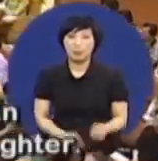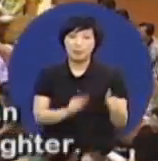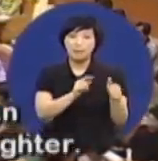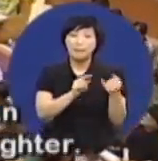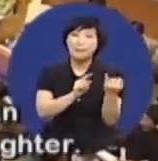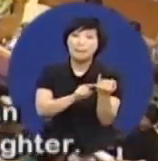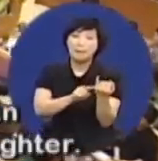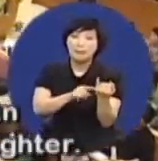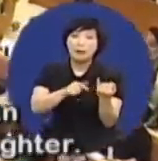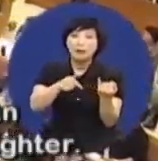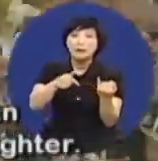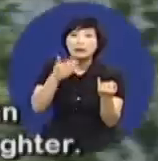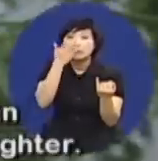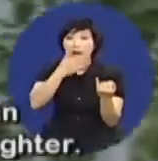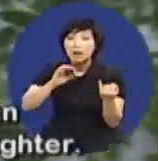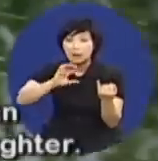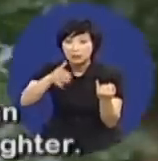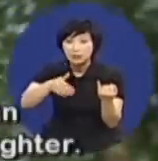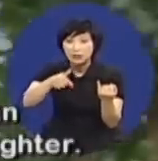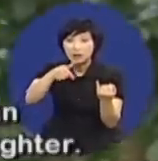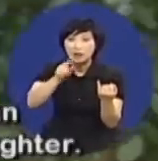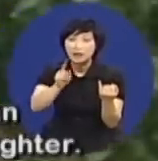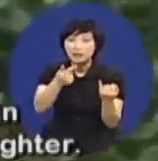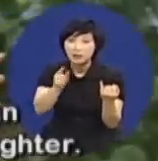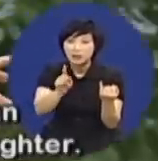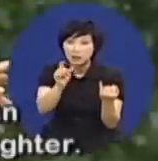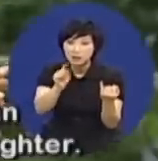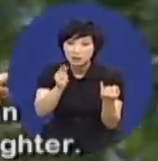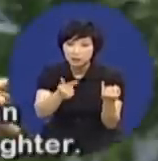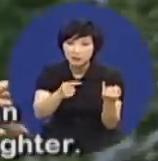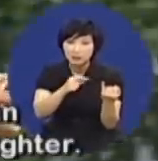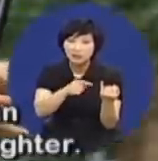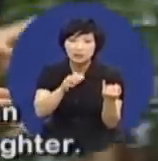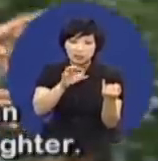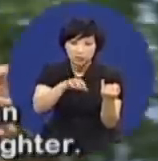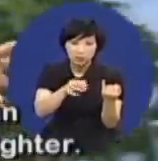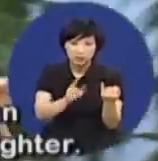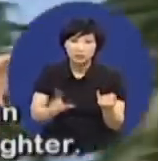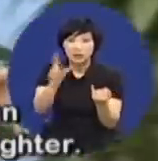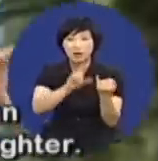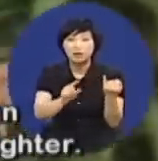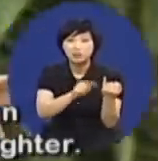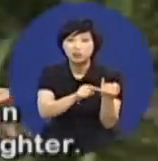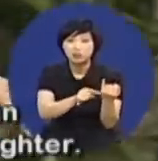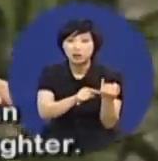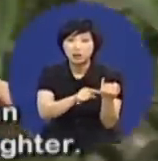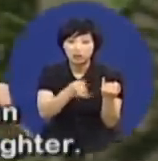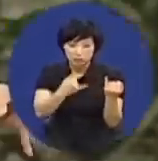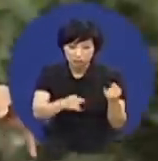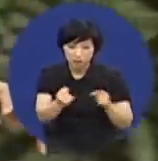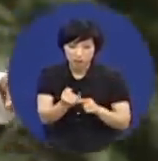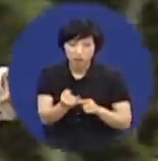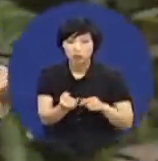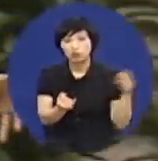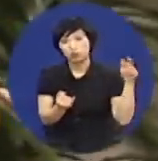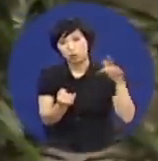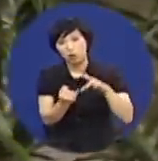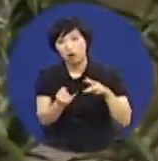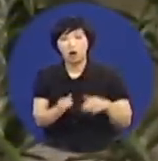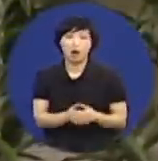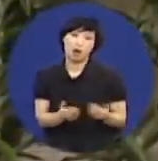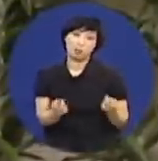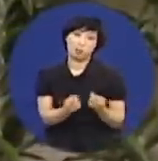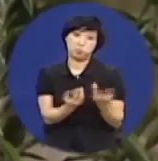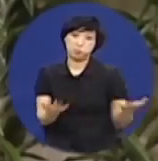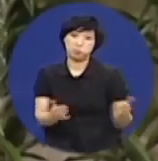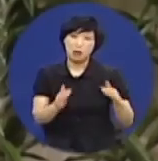スロフェニキアというカナン人の女が、自分の娘がひどく悪霊に取り憑かれていました。どうすることもできませんでした。